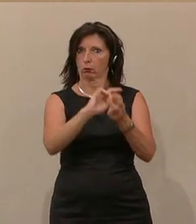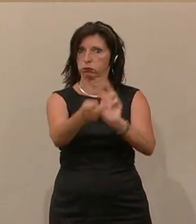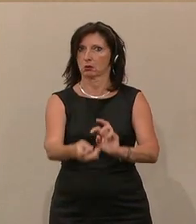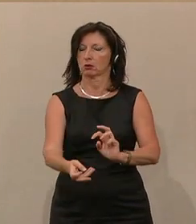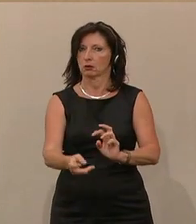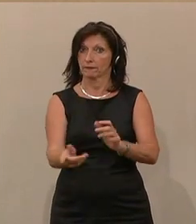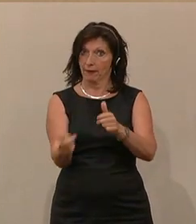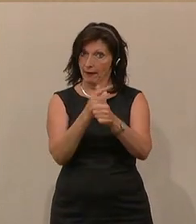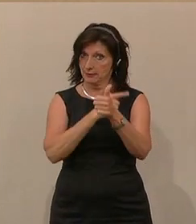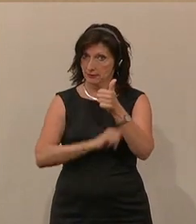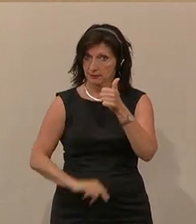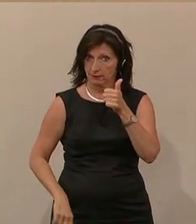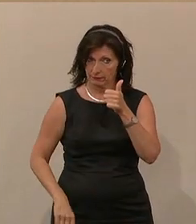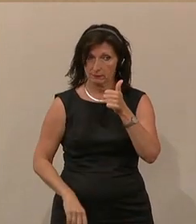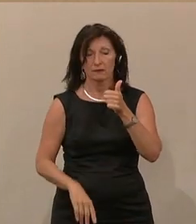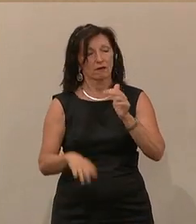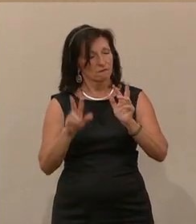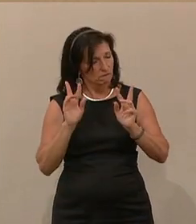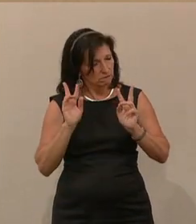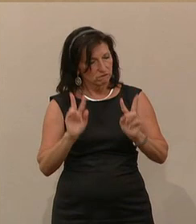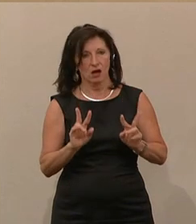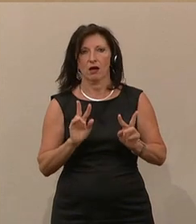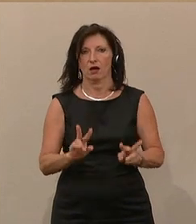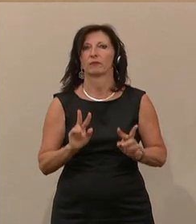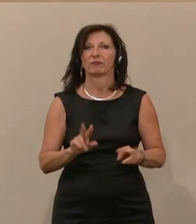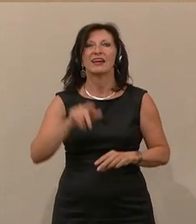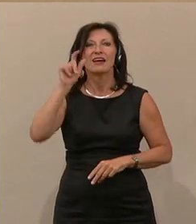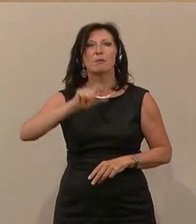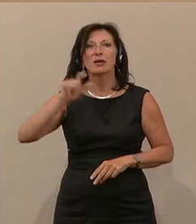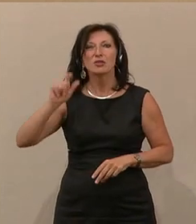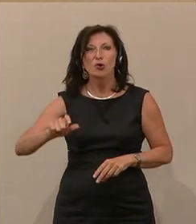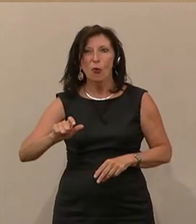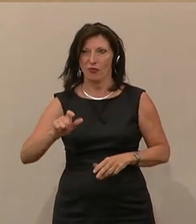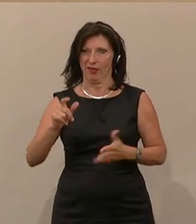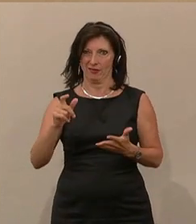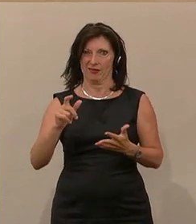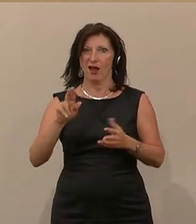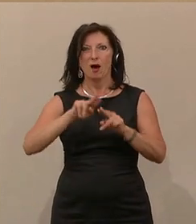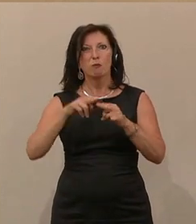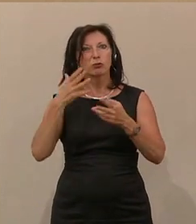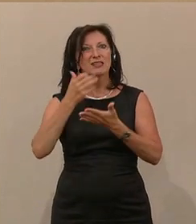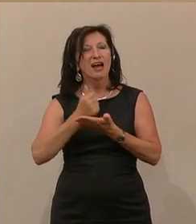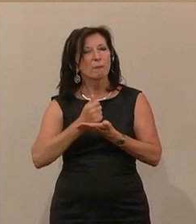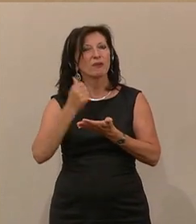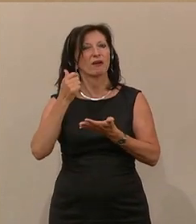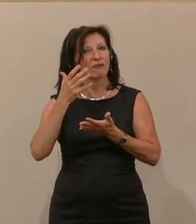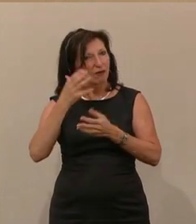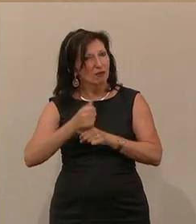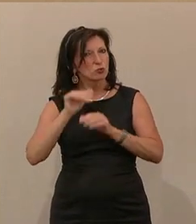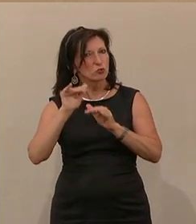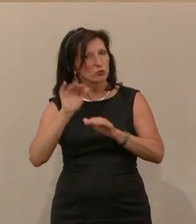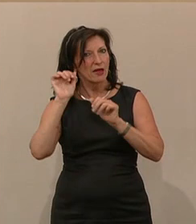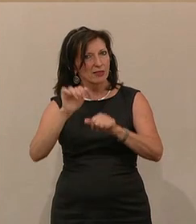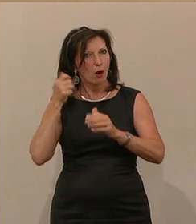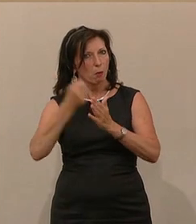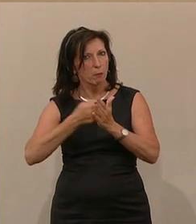es besteht akute gefahr für die informantin und verwandten des bundesamts für verfassungsschutz und terrorismusbekämpfung